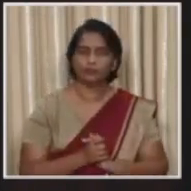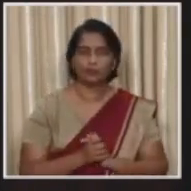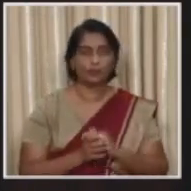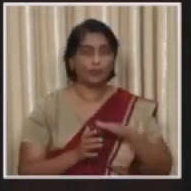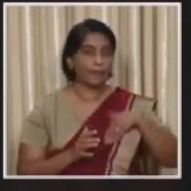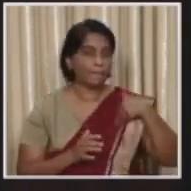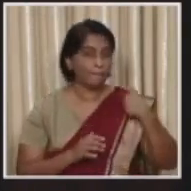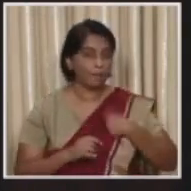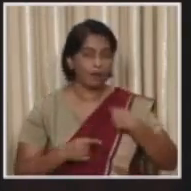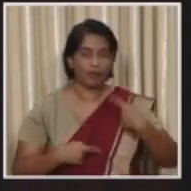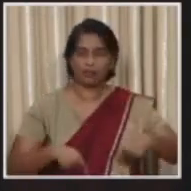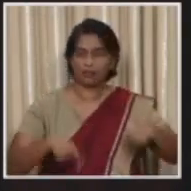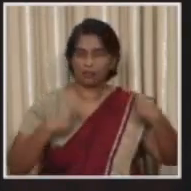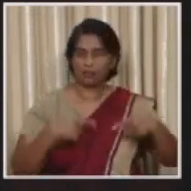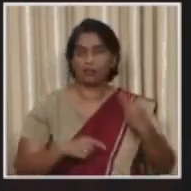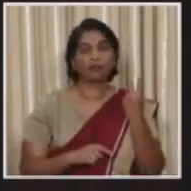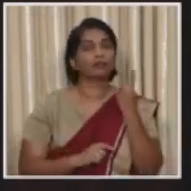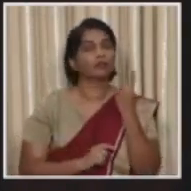මූලික තර්ක දෙකක්